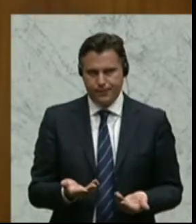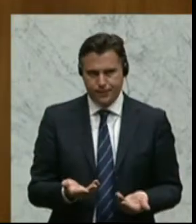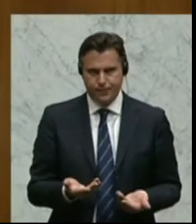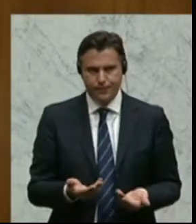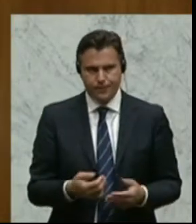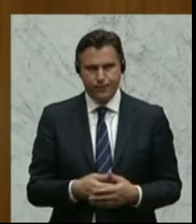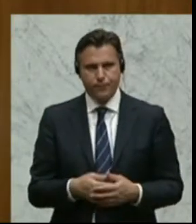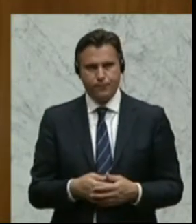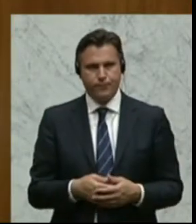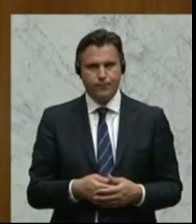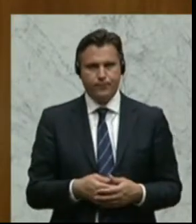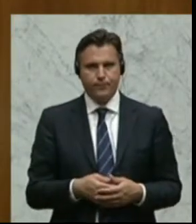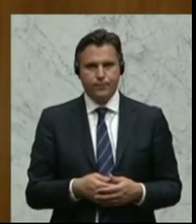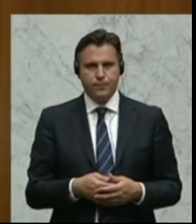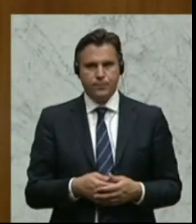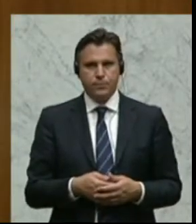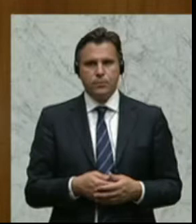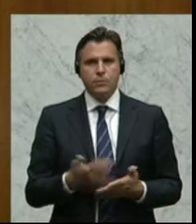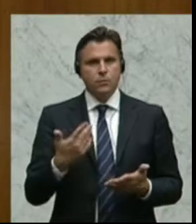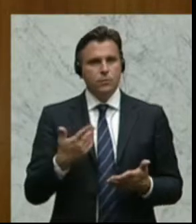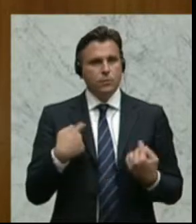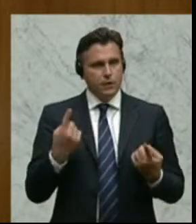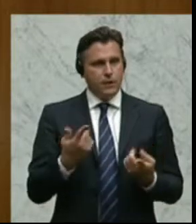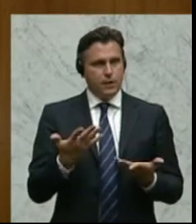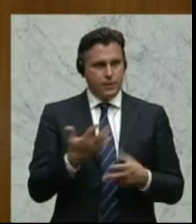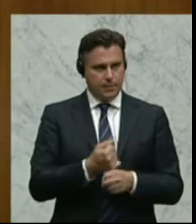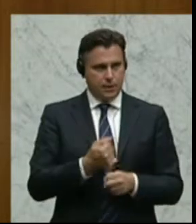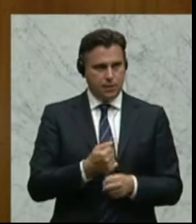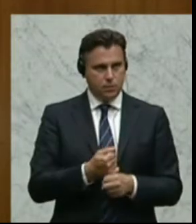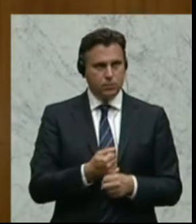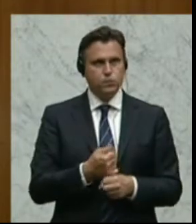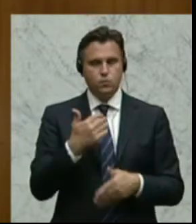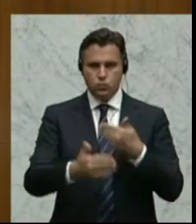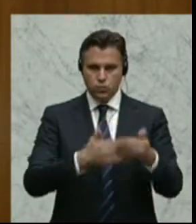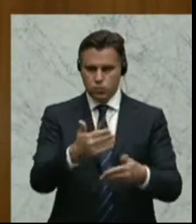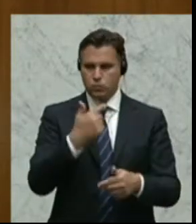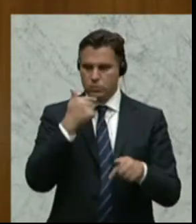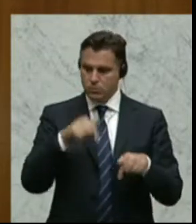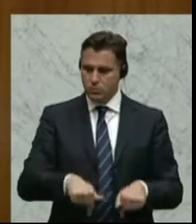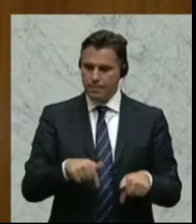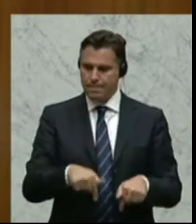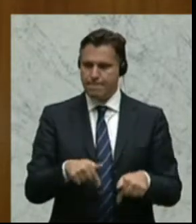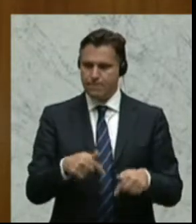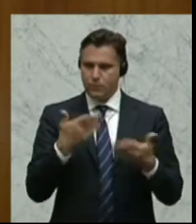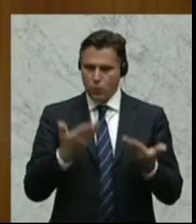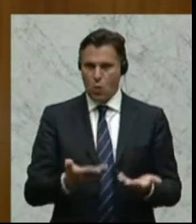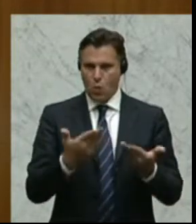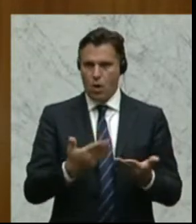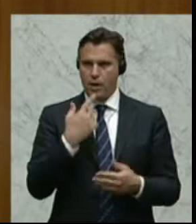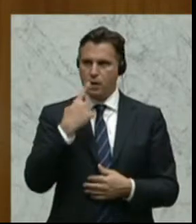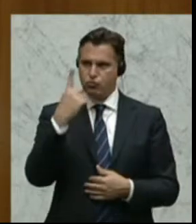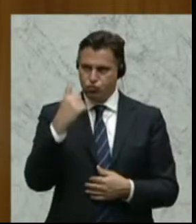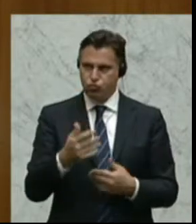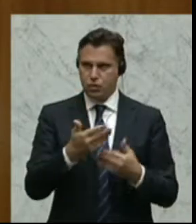Was wir daher zu tun haben, das ist, dass wir in diesem Jahr beginnen, einen Vorschlag